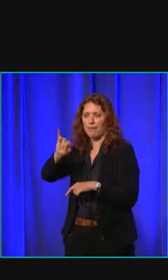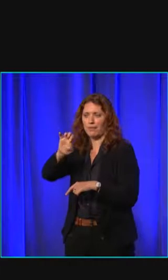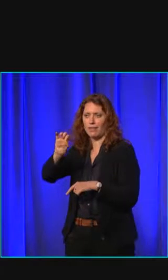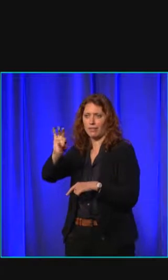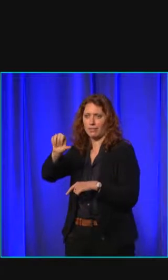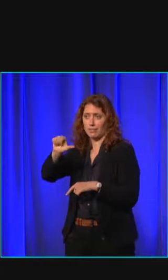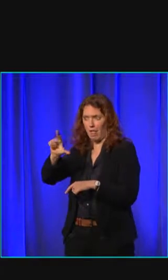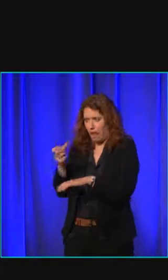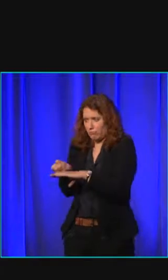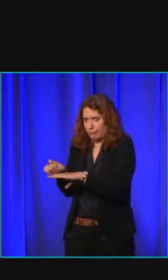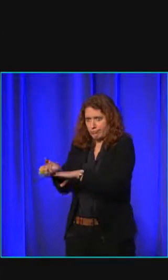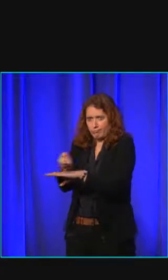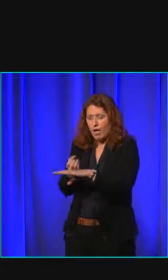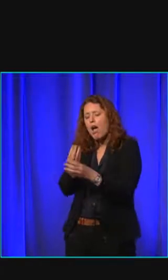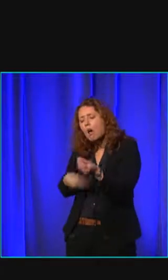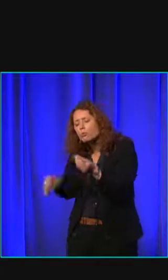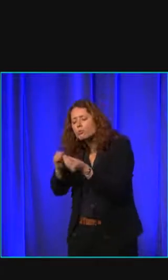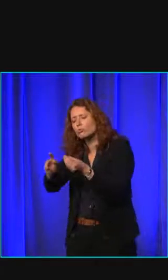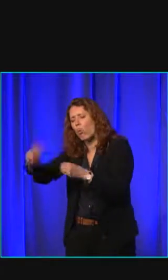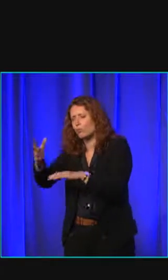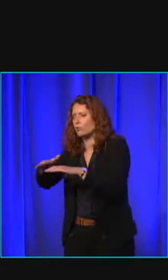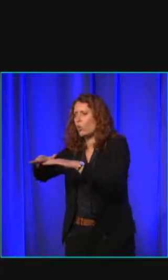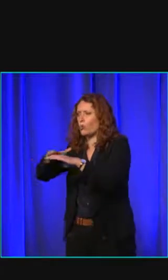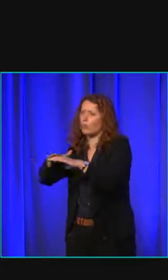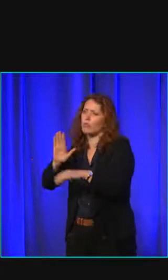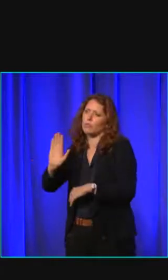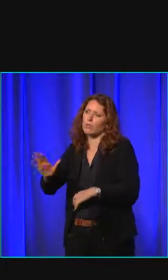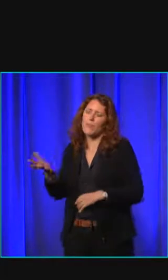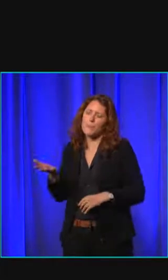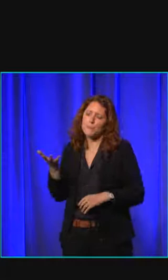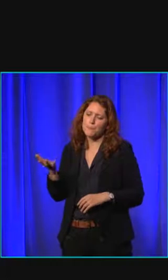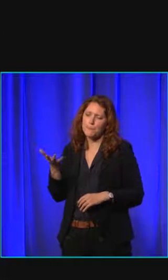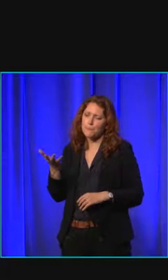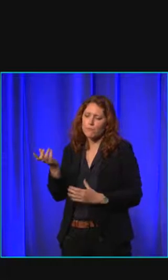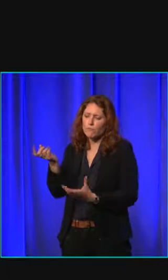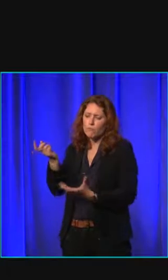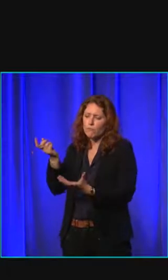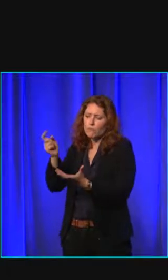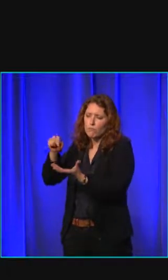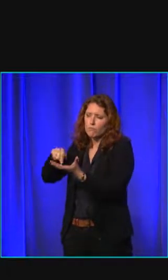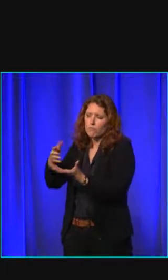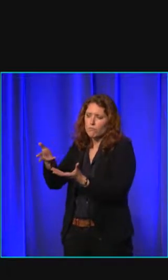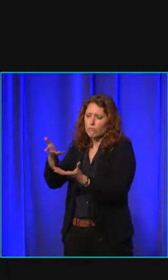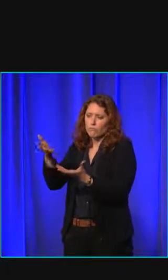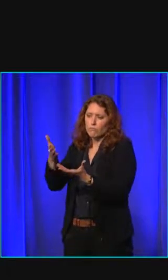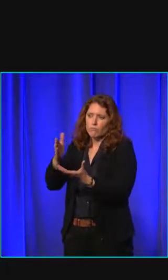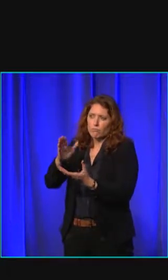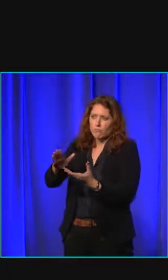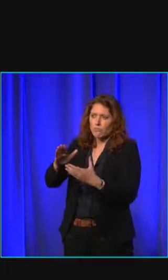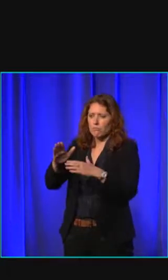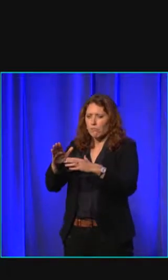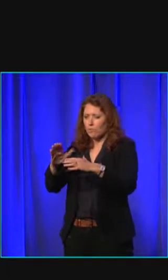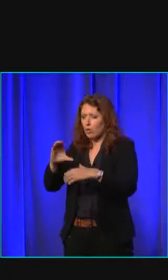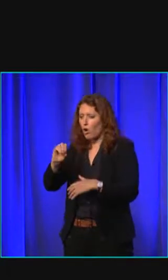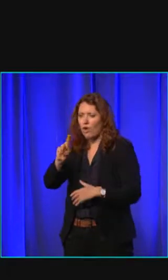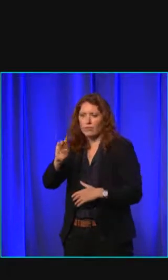zones supplémentaires qui sont activées, une zone qui est à la croisée du cortex temporal et